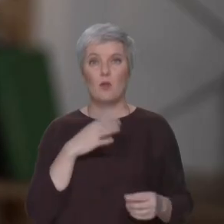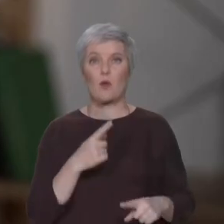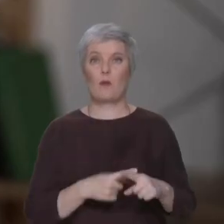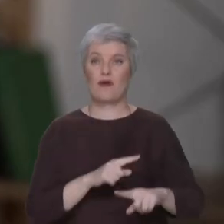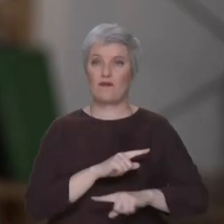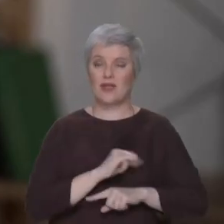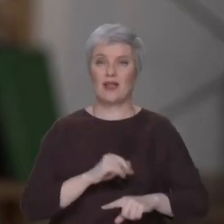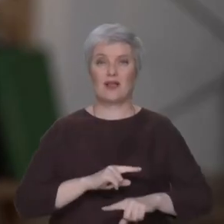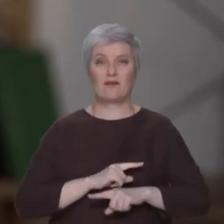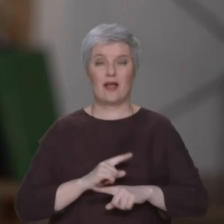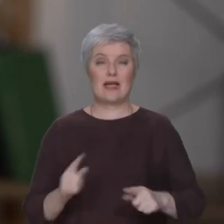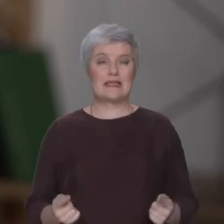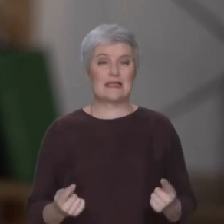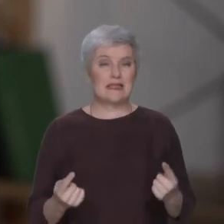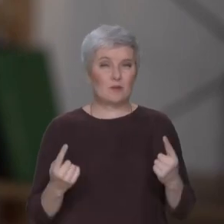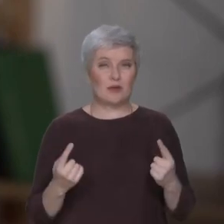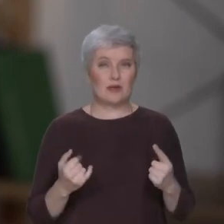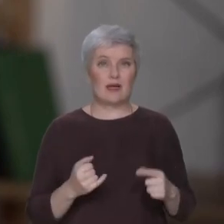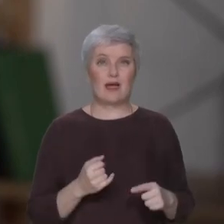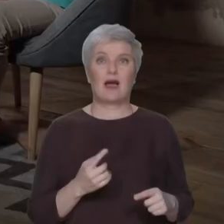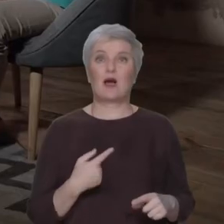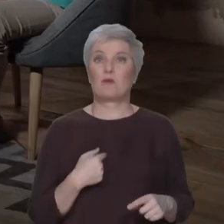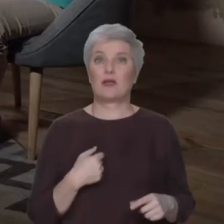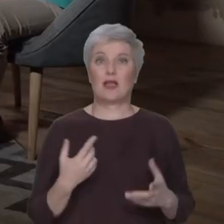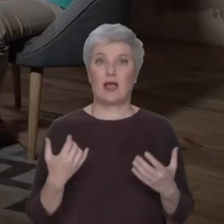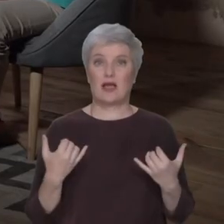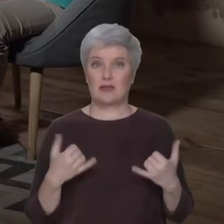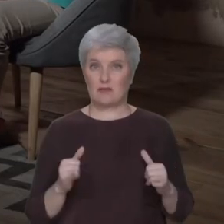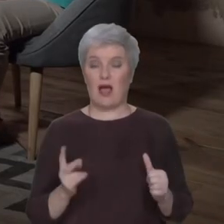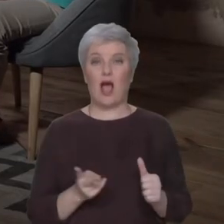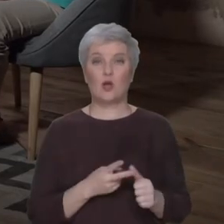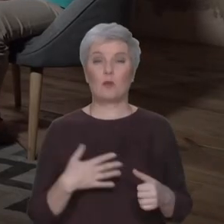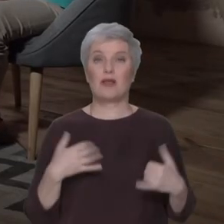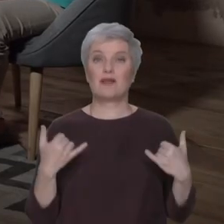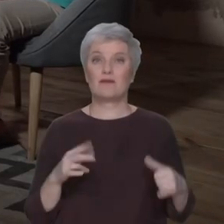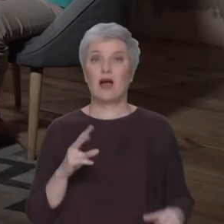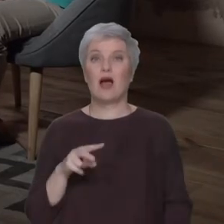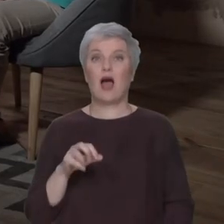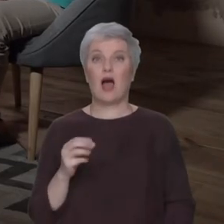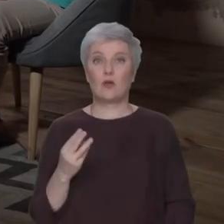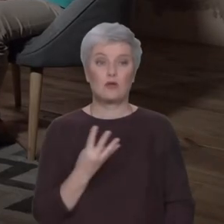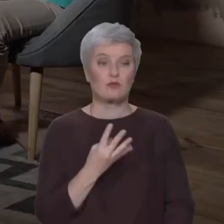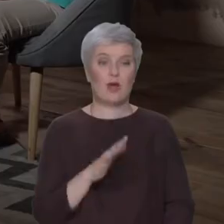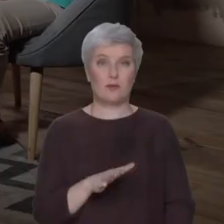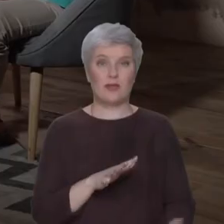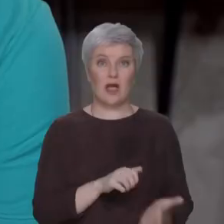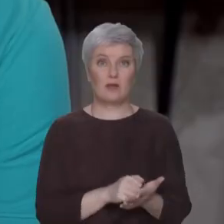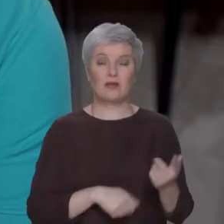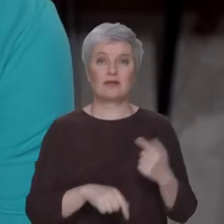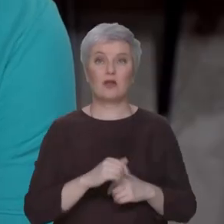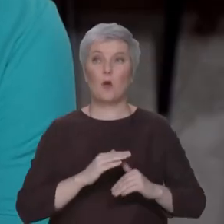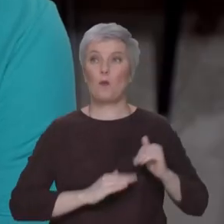фінал, просто, а він збільшився ще з півфіналу до фіналу, це мене здивувало. Друге мене здивувало, що Калуш, по-моєму, четверте місце посів серед професійного